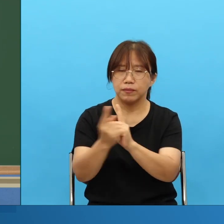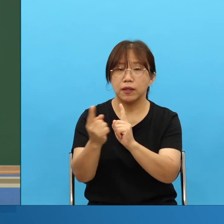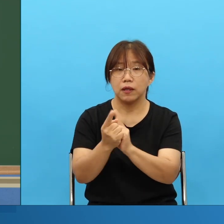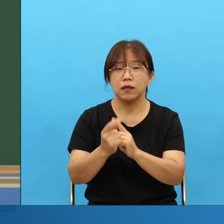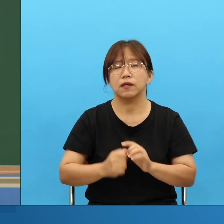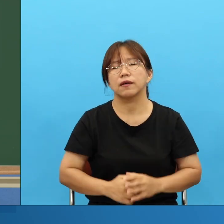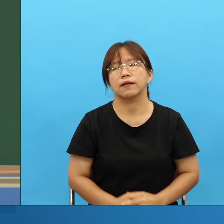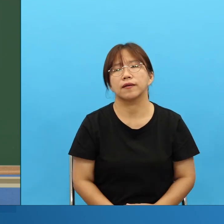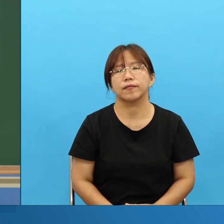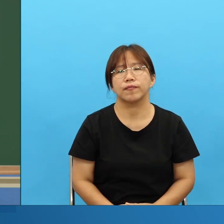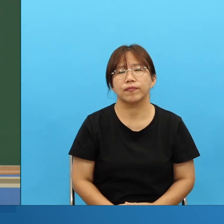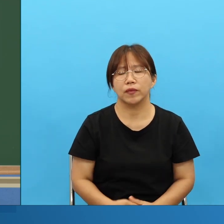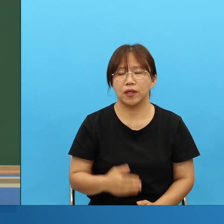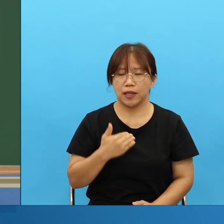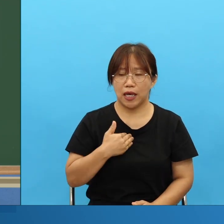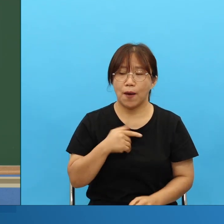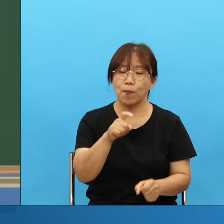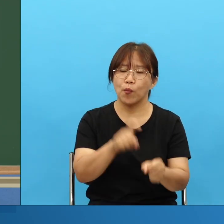왜냐면 저는 전도해야